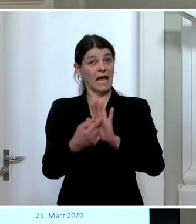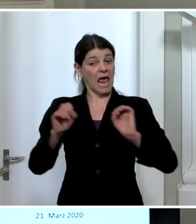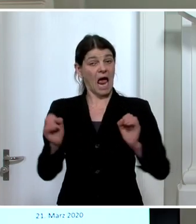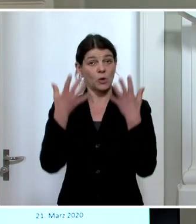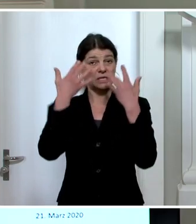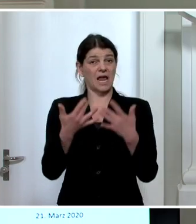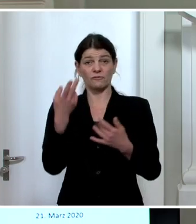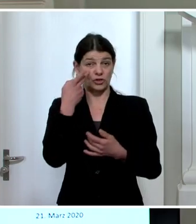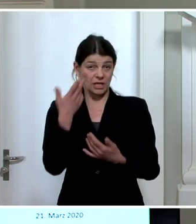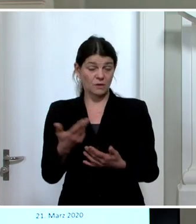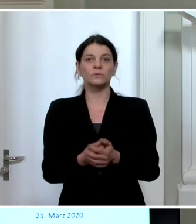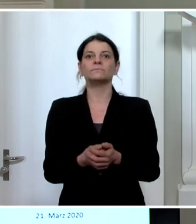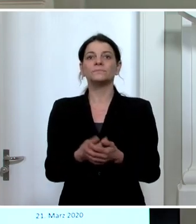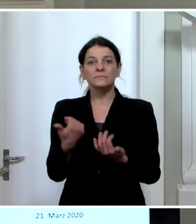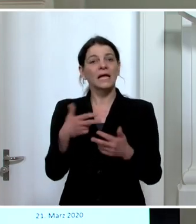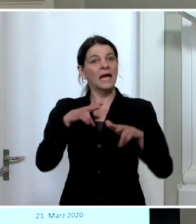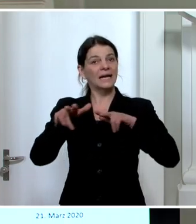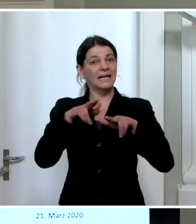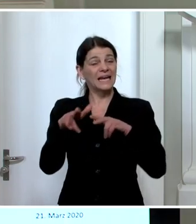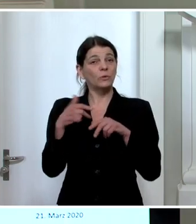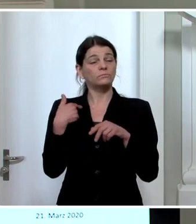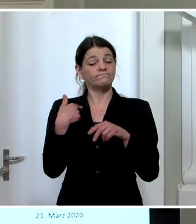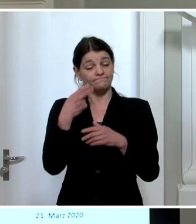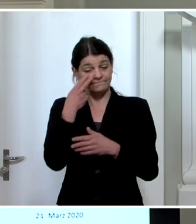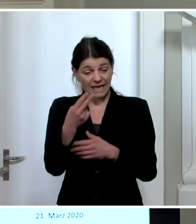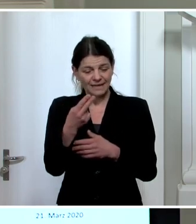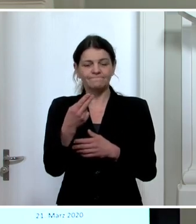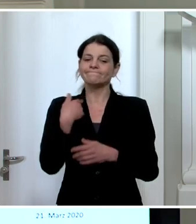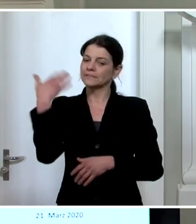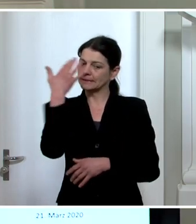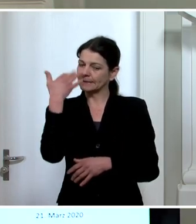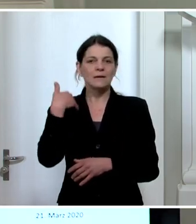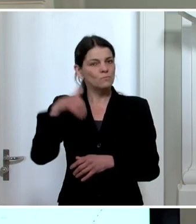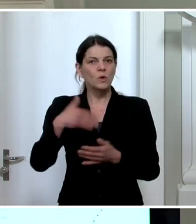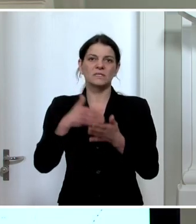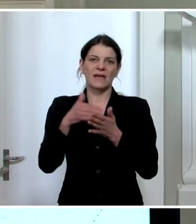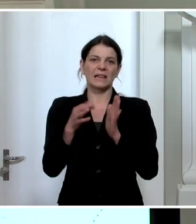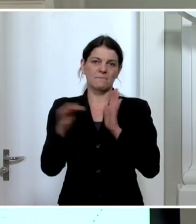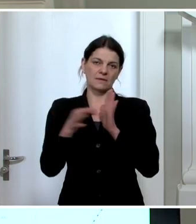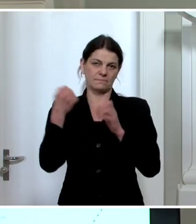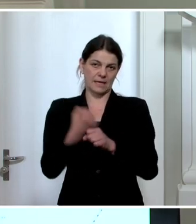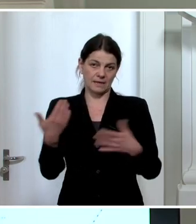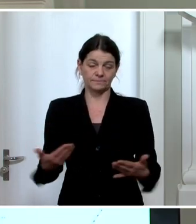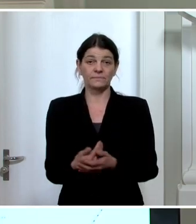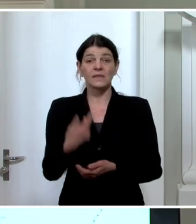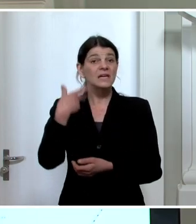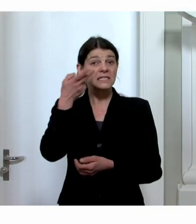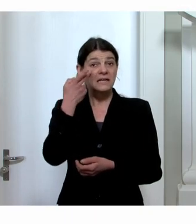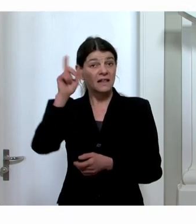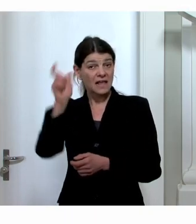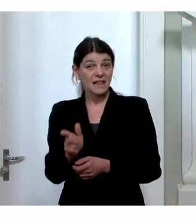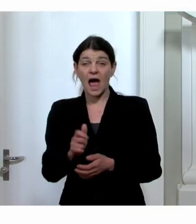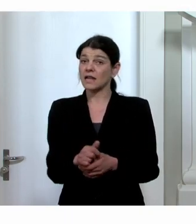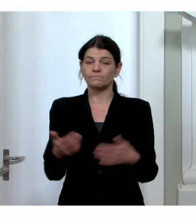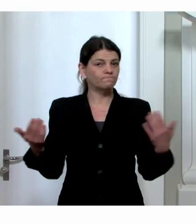aktuellsten Zahlen, die auch die Regierung bewogen haben, weitere Schritte einzuleiten. Wir sehen in Italien einen